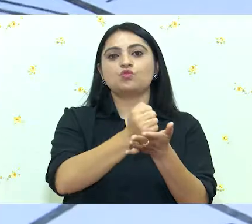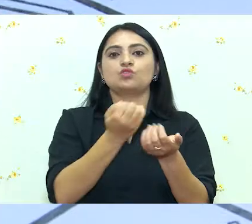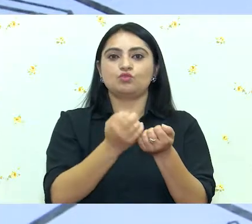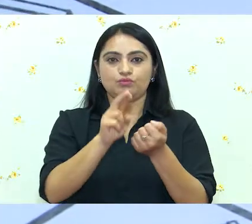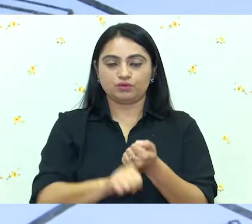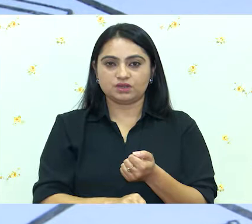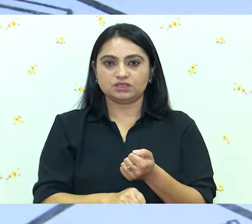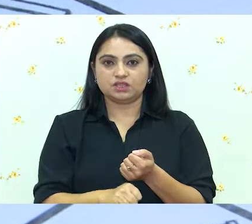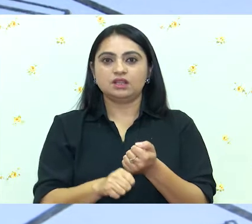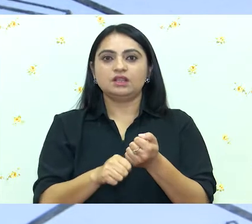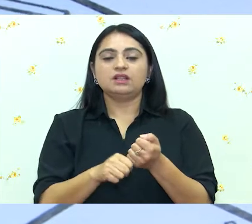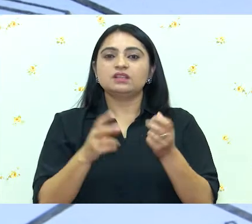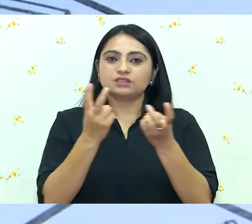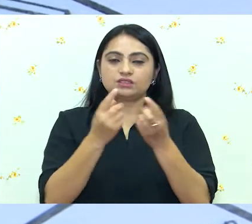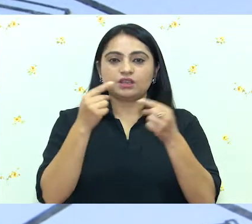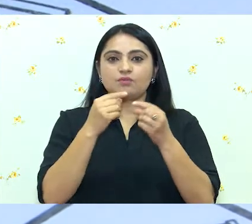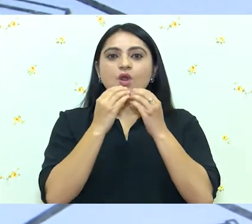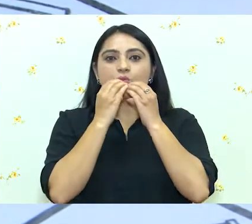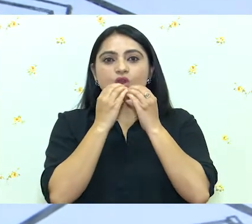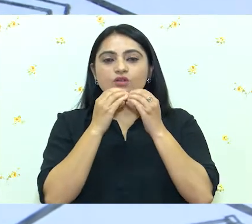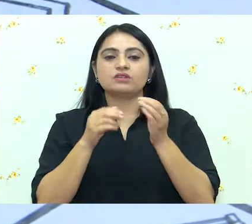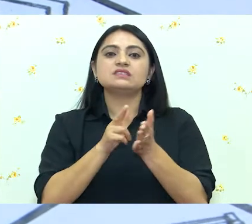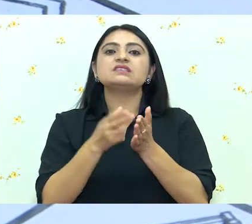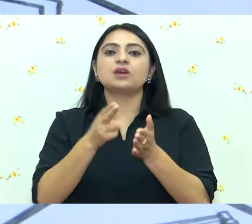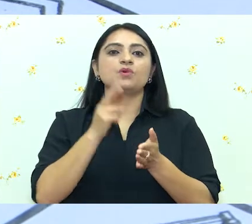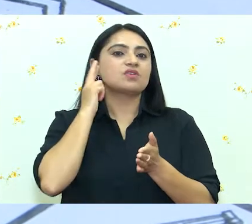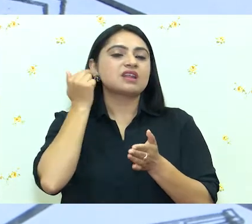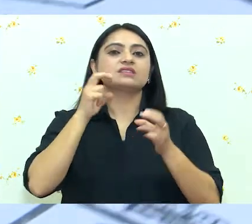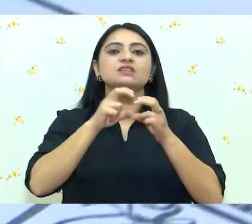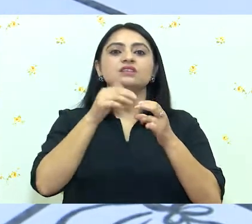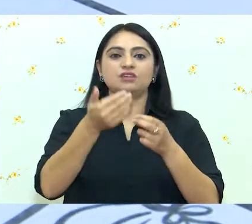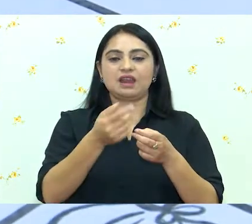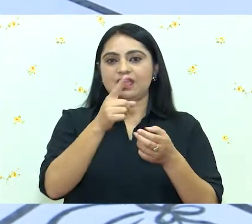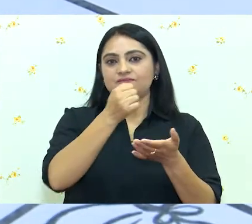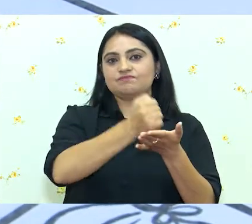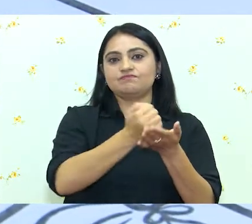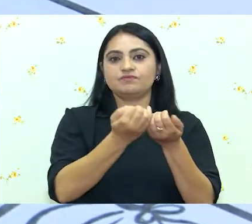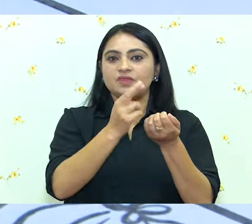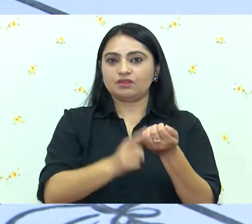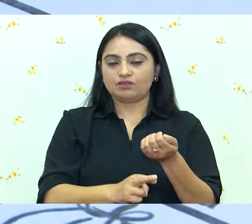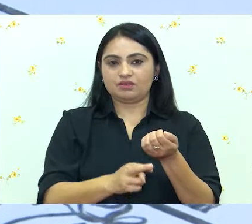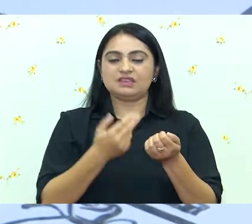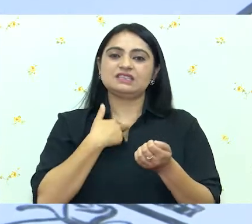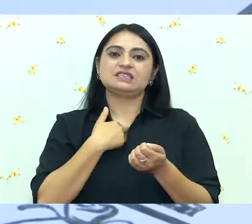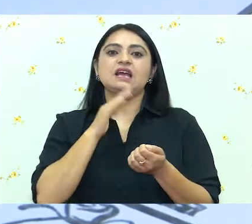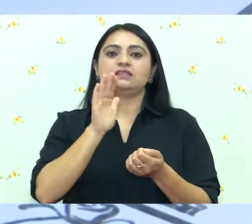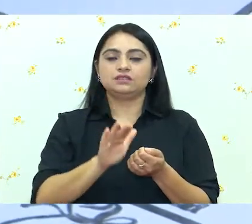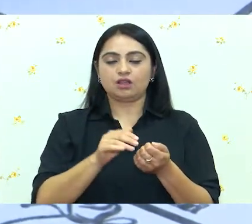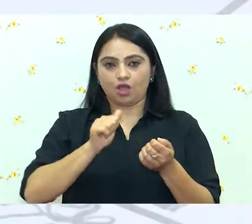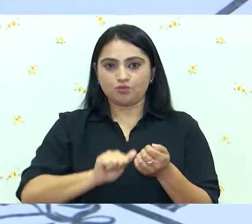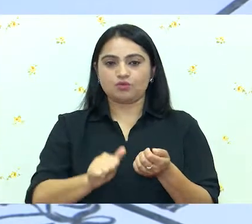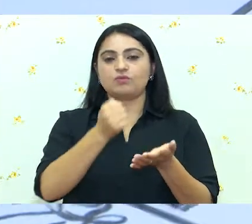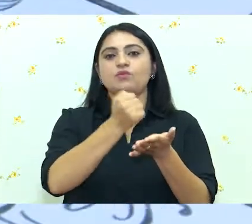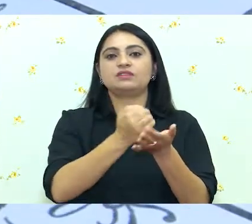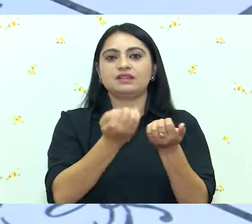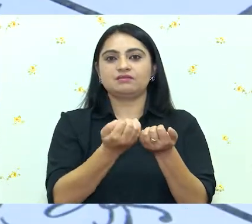पर्दछ। बर्गर निर्वाचन चिन्ह भएको राजनीतिक दललाई मैले एक स्वस्ति छाप लगाएर मतदान गर्न चाहेको छु। अब म मतदान गर्दछु।